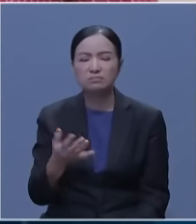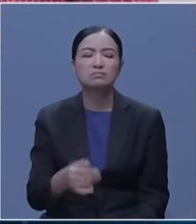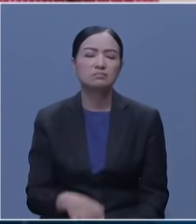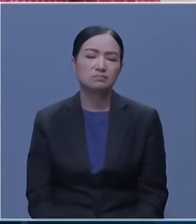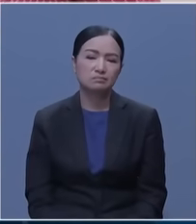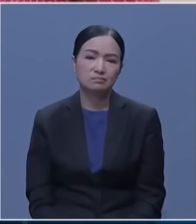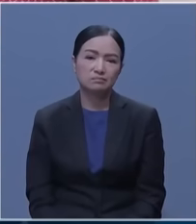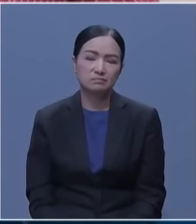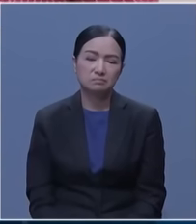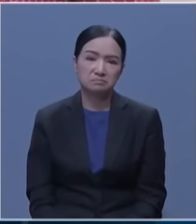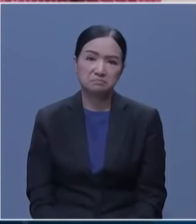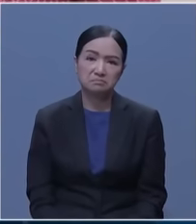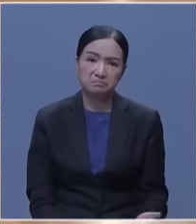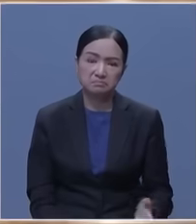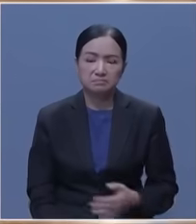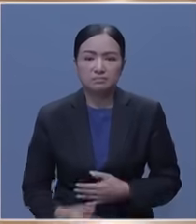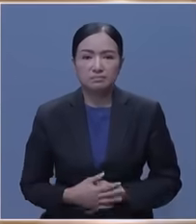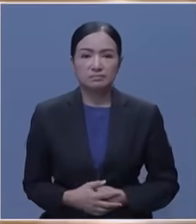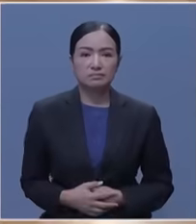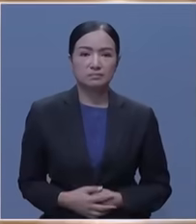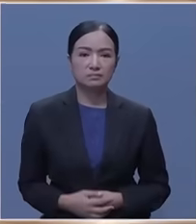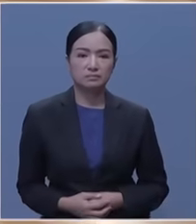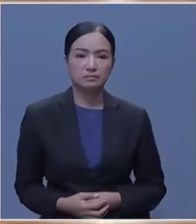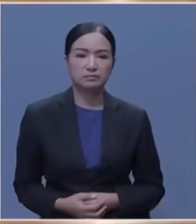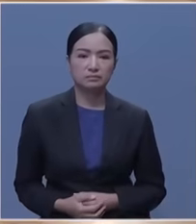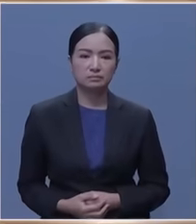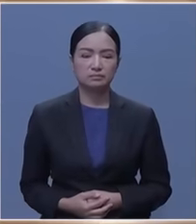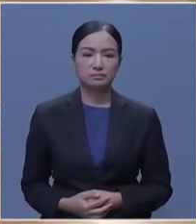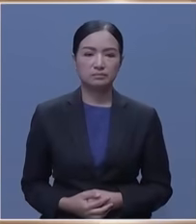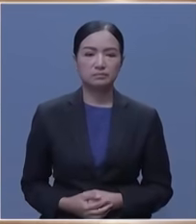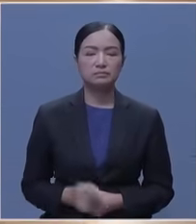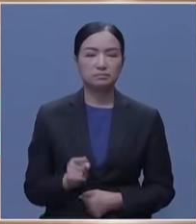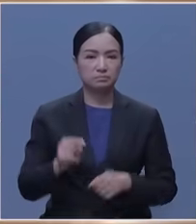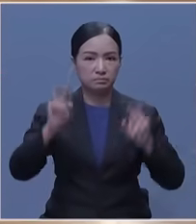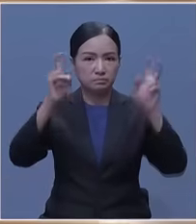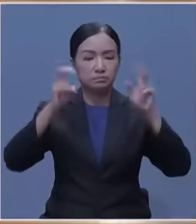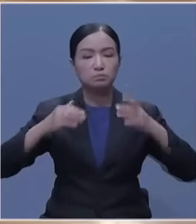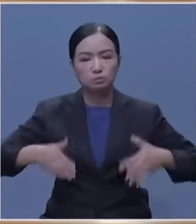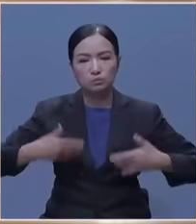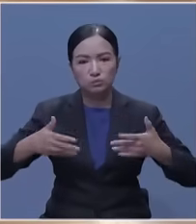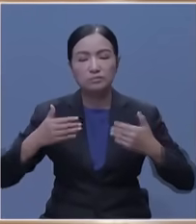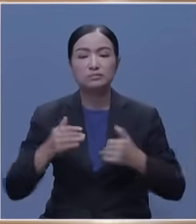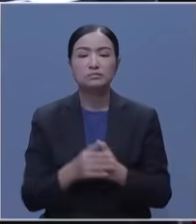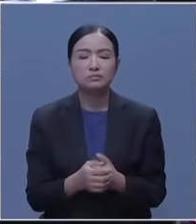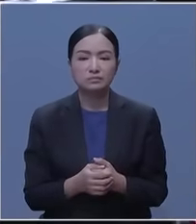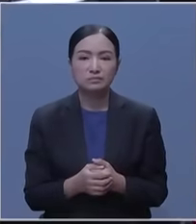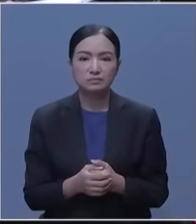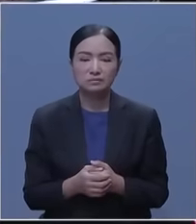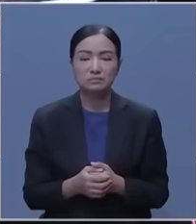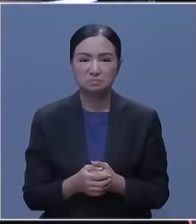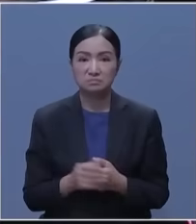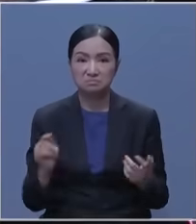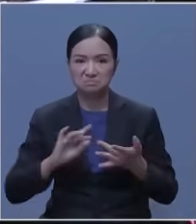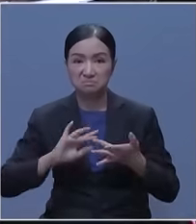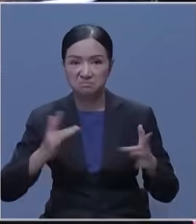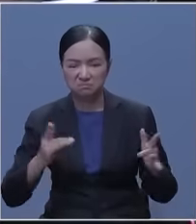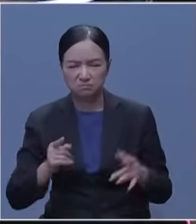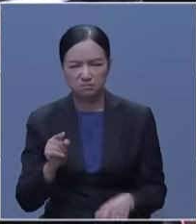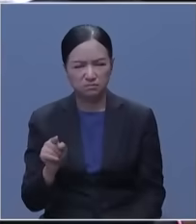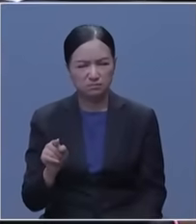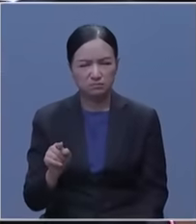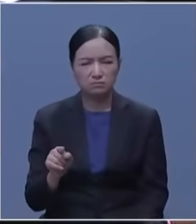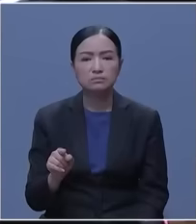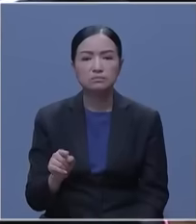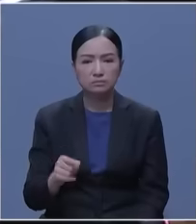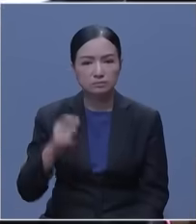นตั๋วอีกแบบหนึ่งหรือเปล่านะครับแน่นอนว่าเรื่องนี้มันกลายเป็นประเด็นร้อนทันทีโดยเฉพาะในโซเชียลเนี่ยก็มีการจุดประเด็นว่า